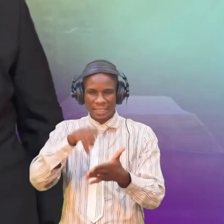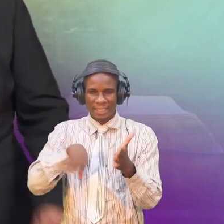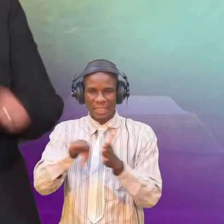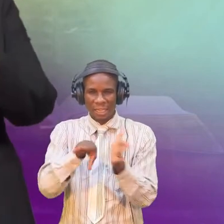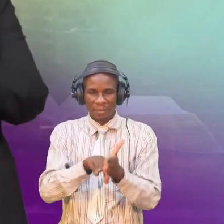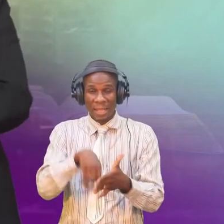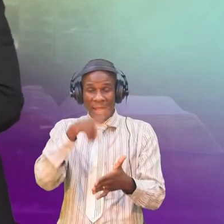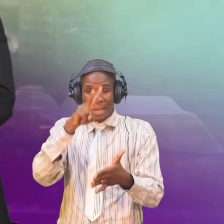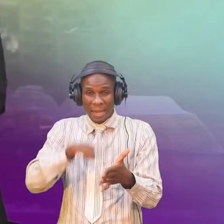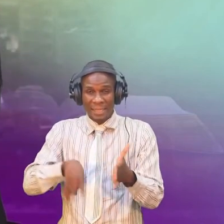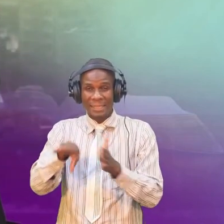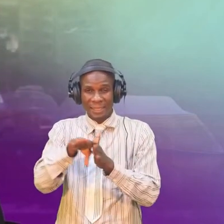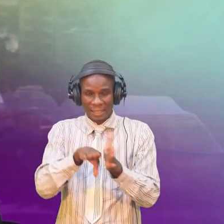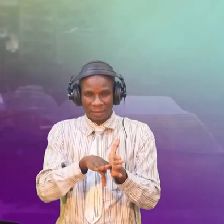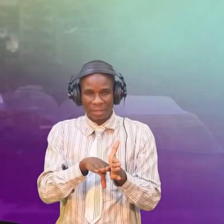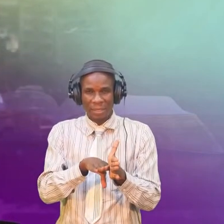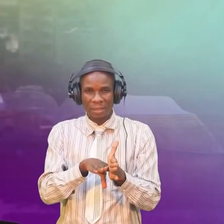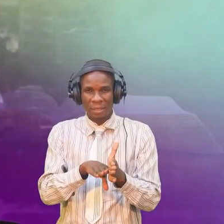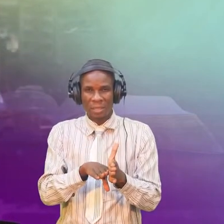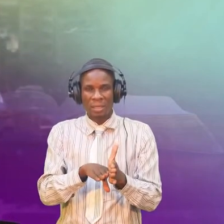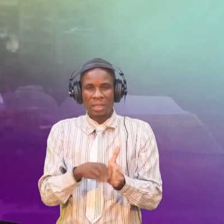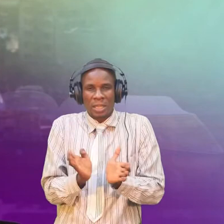tatu, wanasoma Biblia.